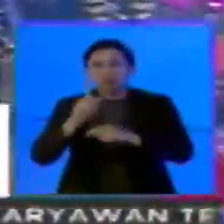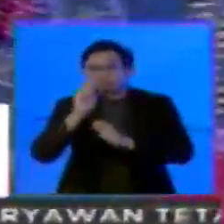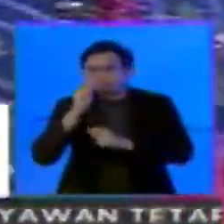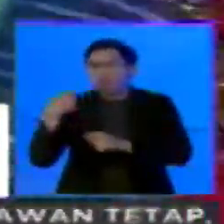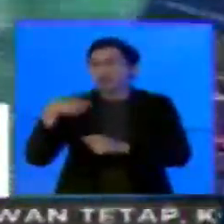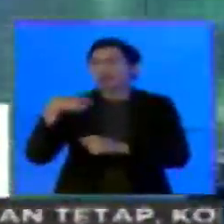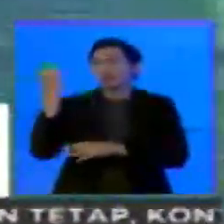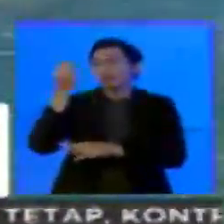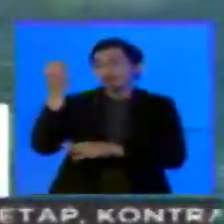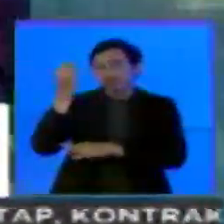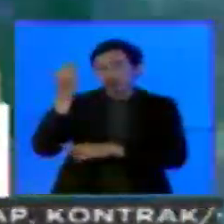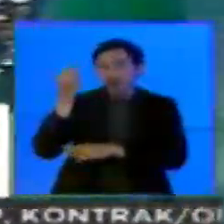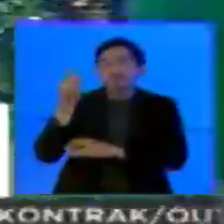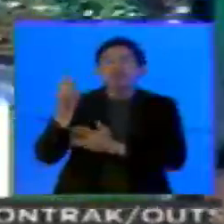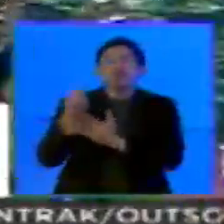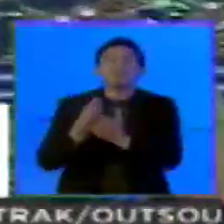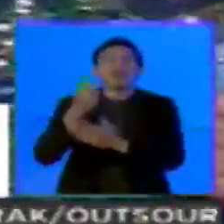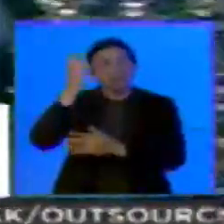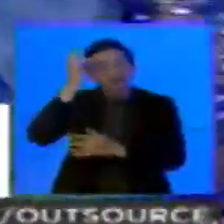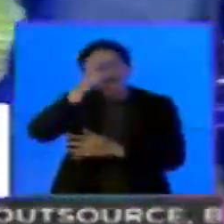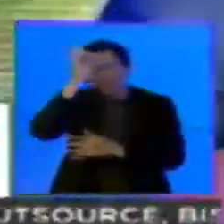dan Ekonomi Kreatif.